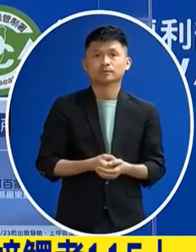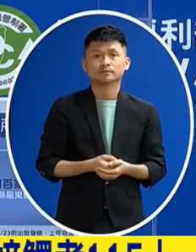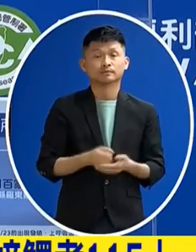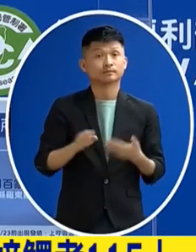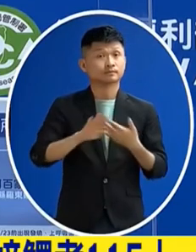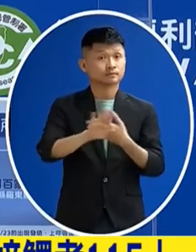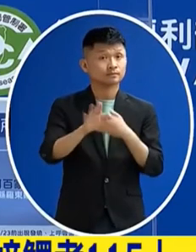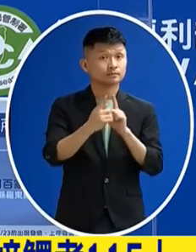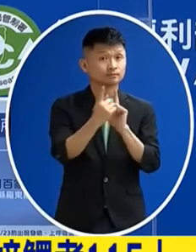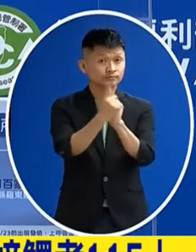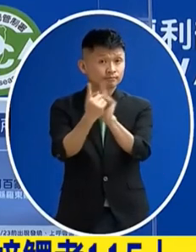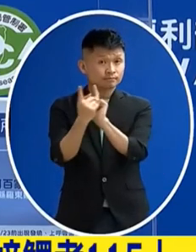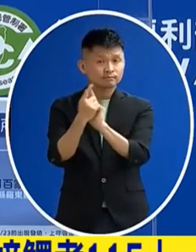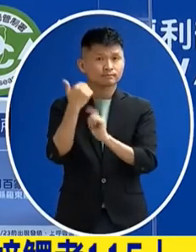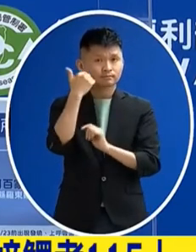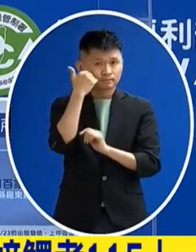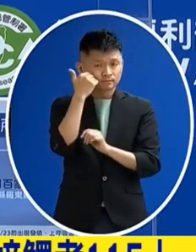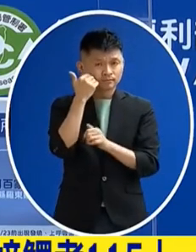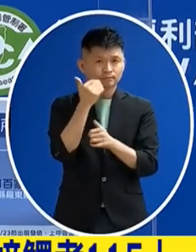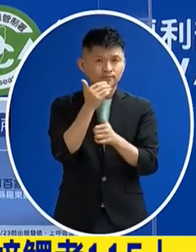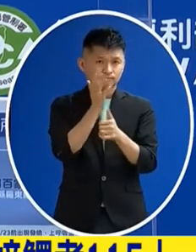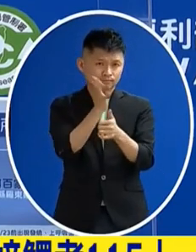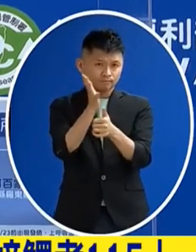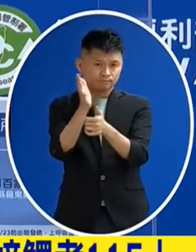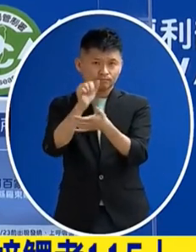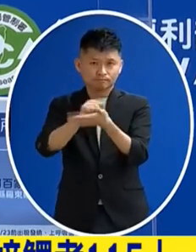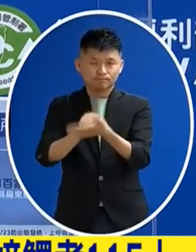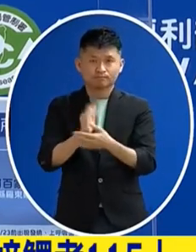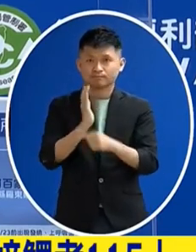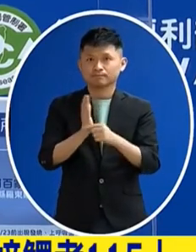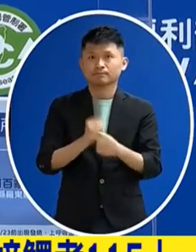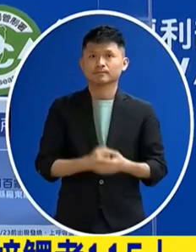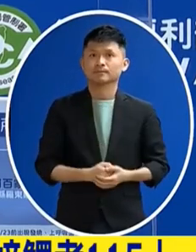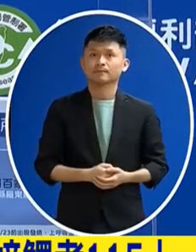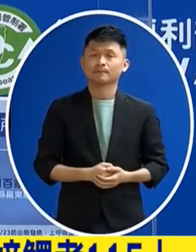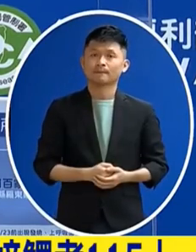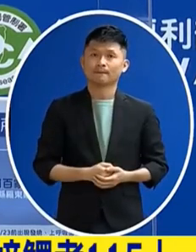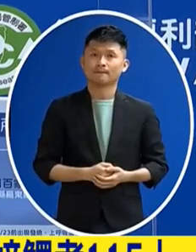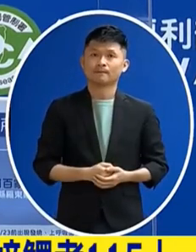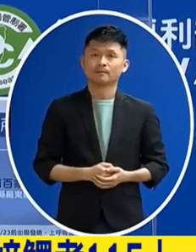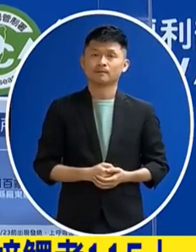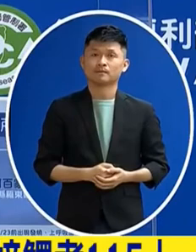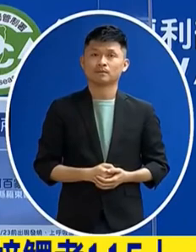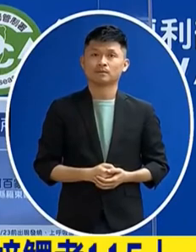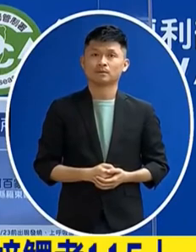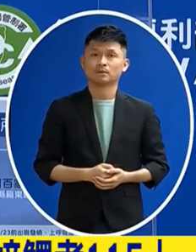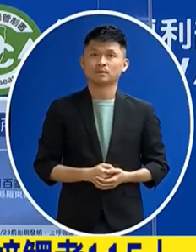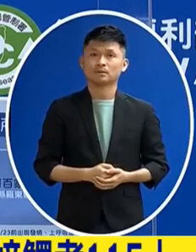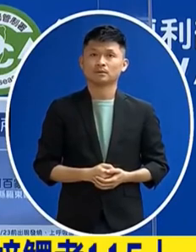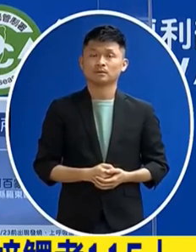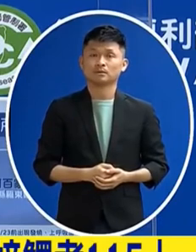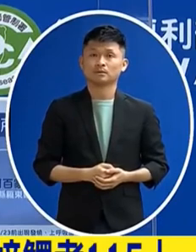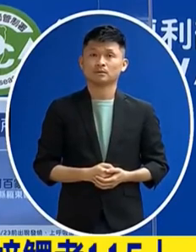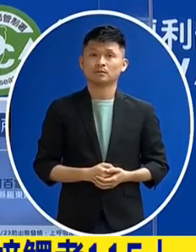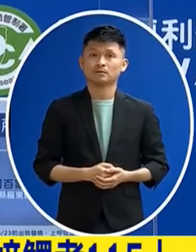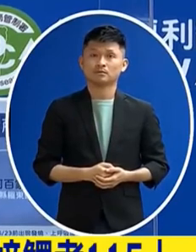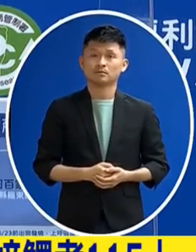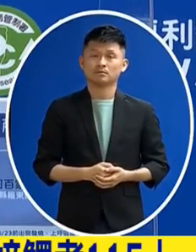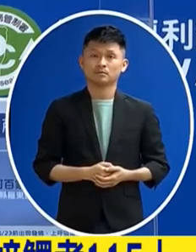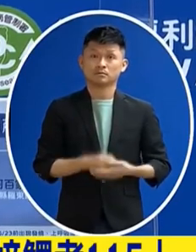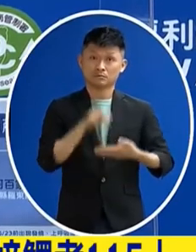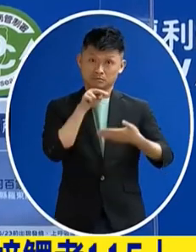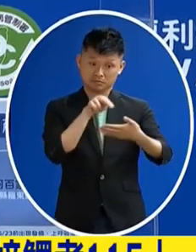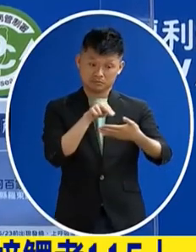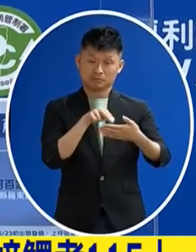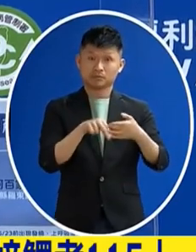他接触者持续调查框列中。好，那这也是在这个是上面看到的哈，